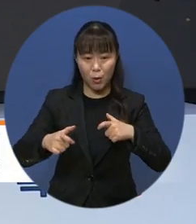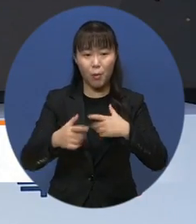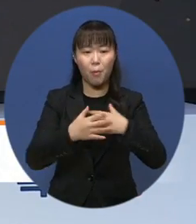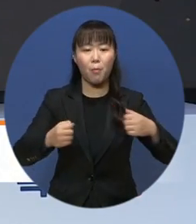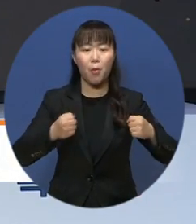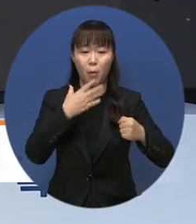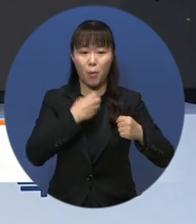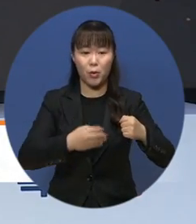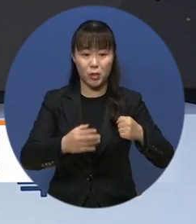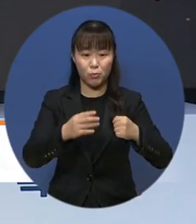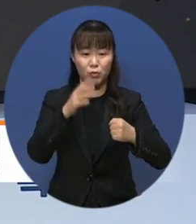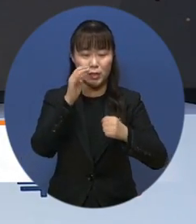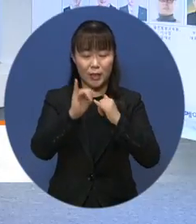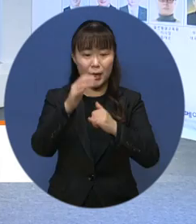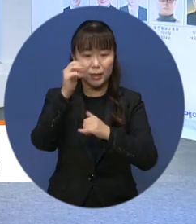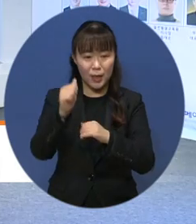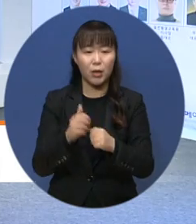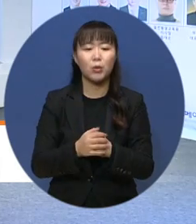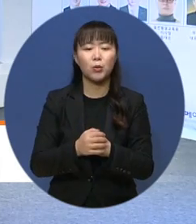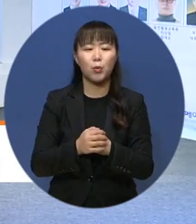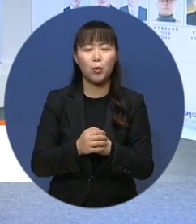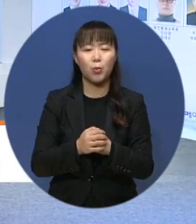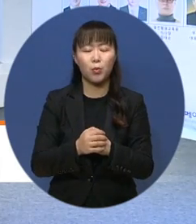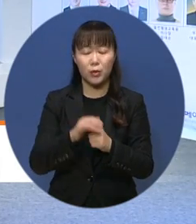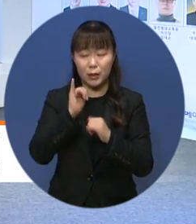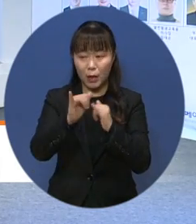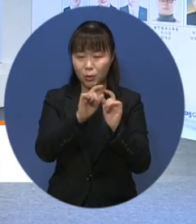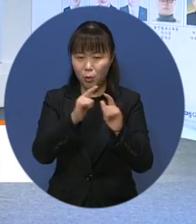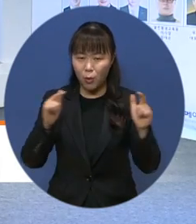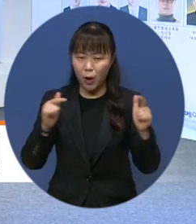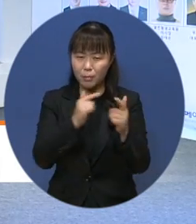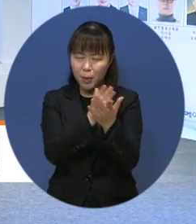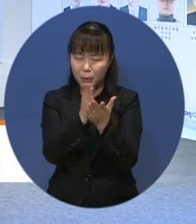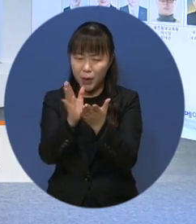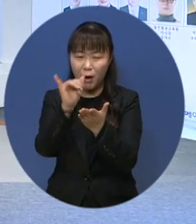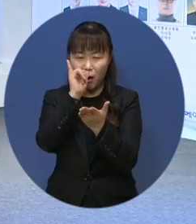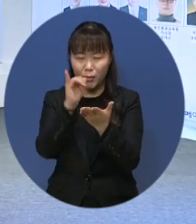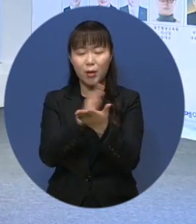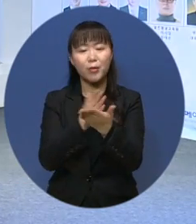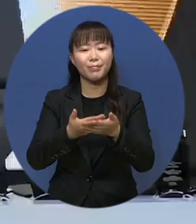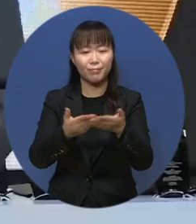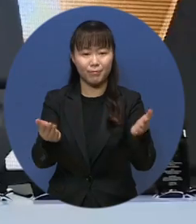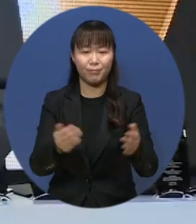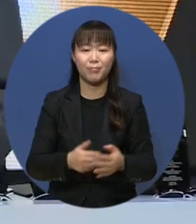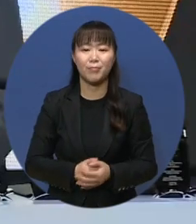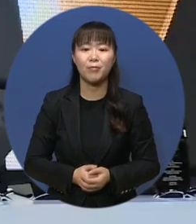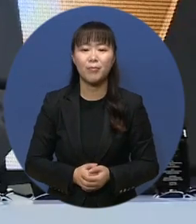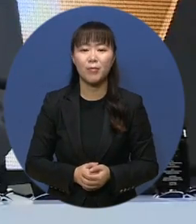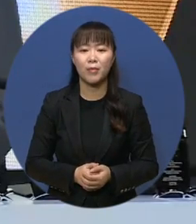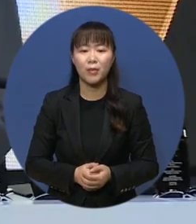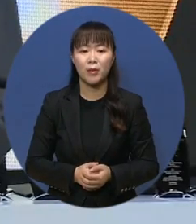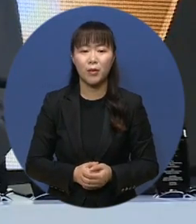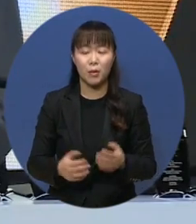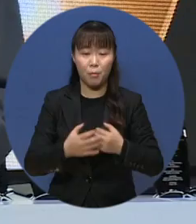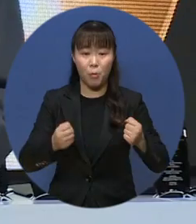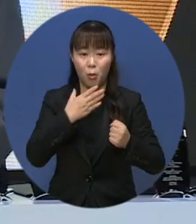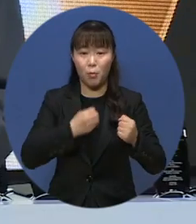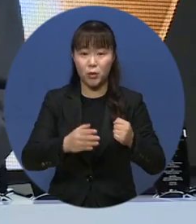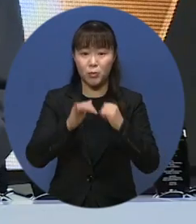장관상과 국회 보건복지위원장상, 복지대상이 선정됐습니다. 보건복지부